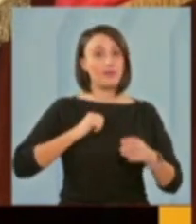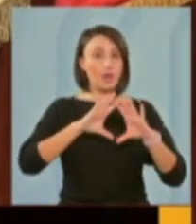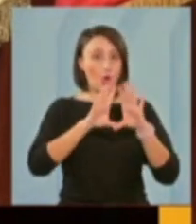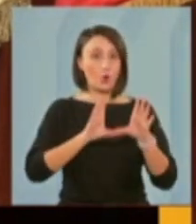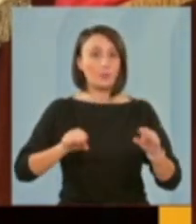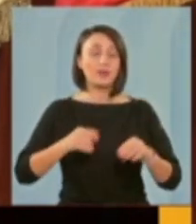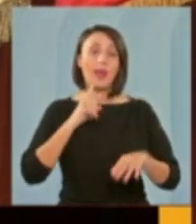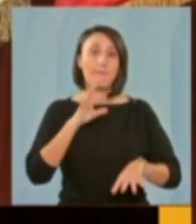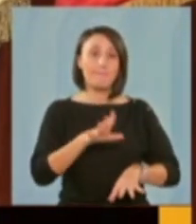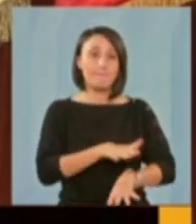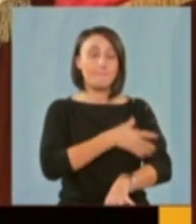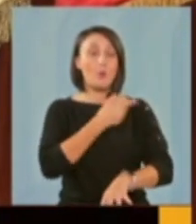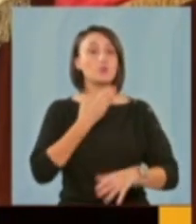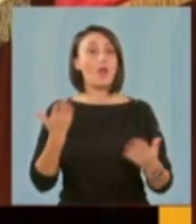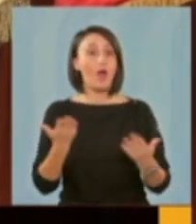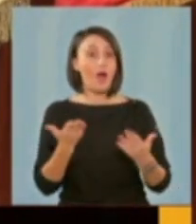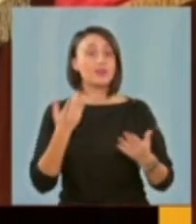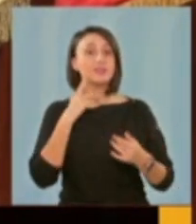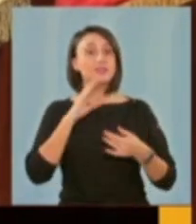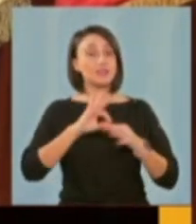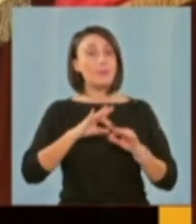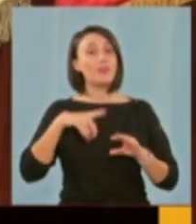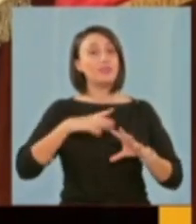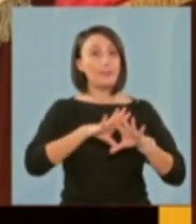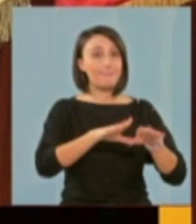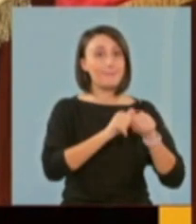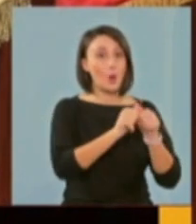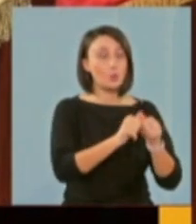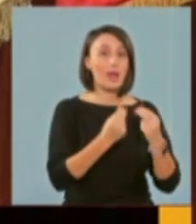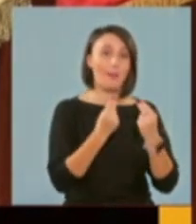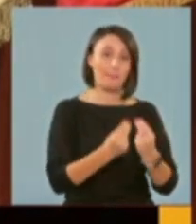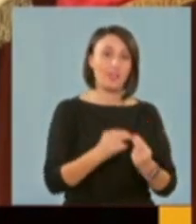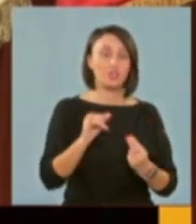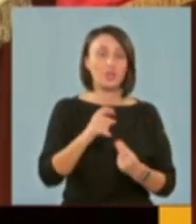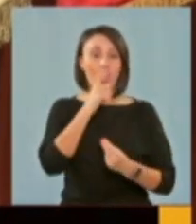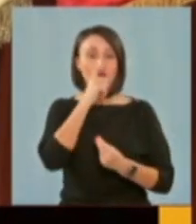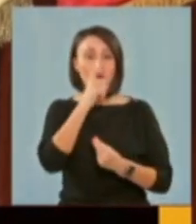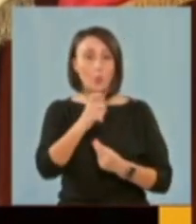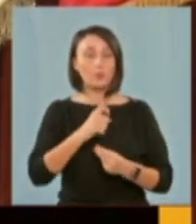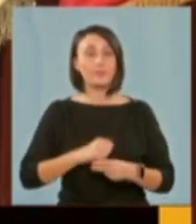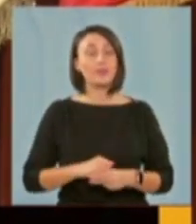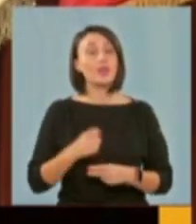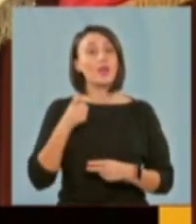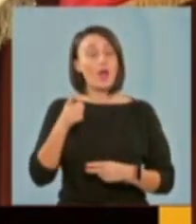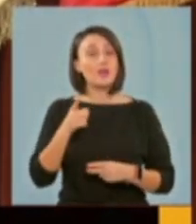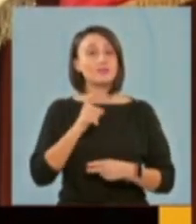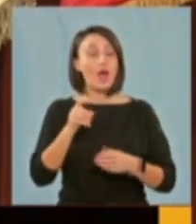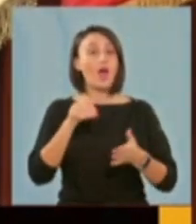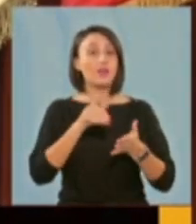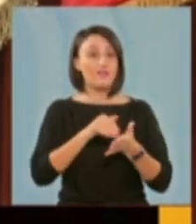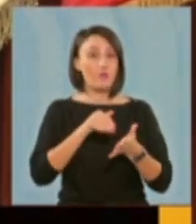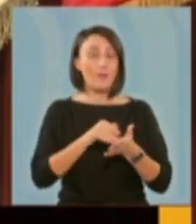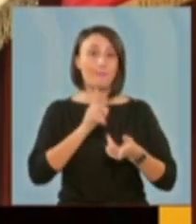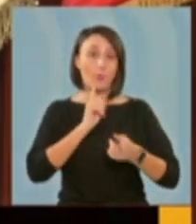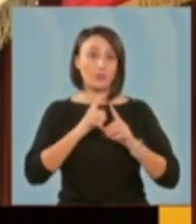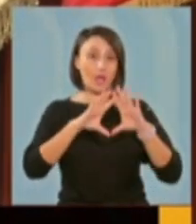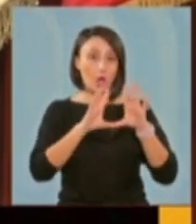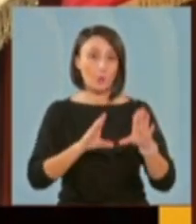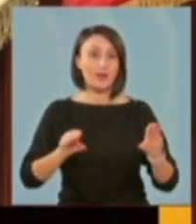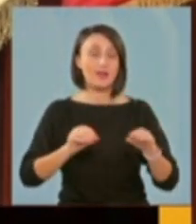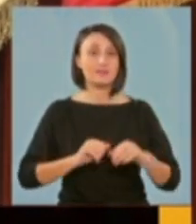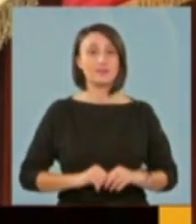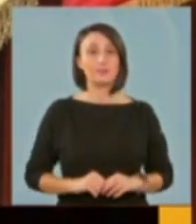română. Emoția care înseamnă a fi împreună la bine și la rău. De asta are nevoie politica